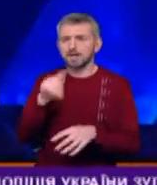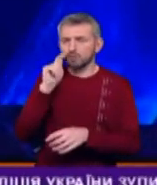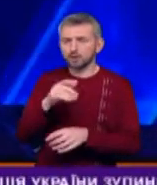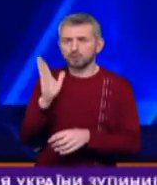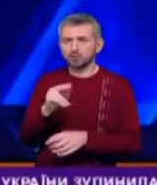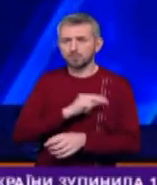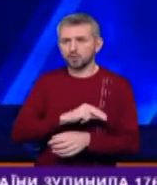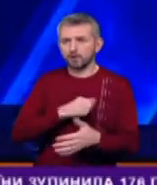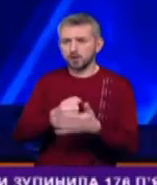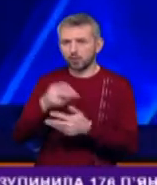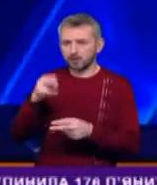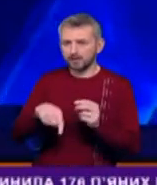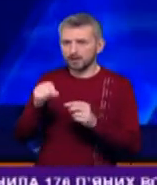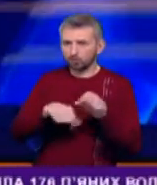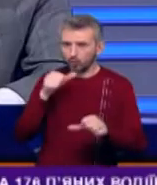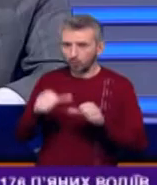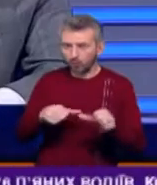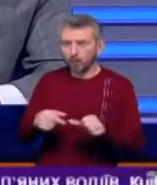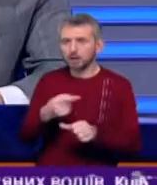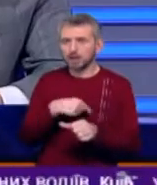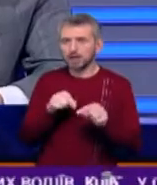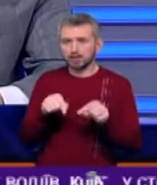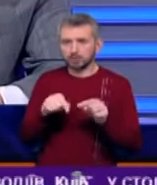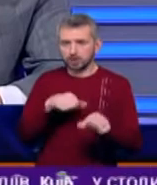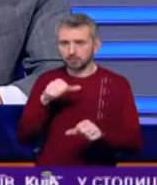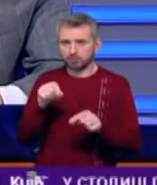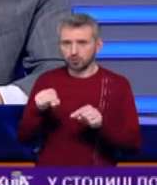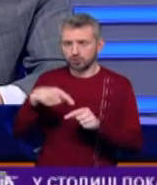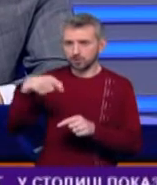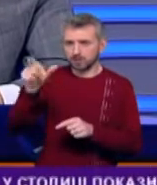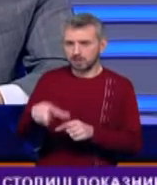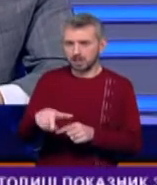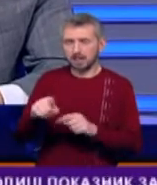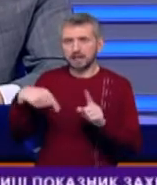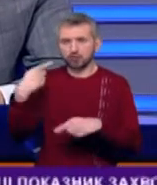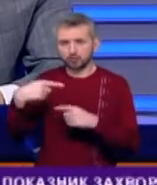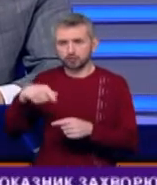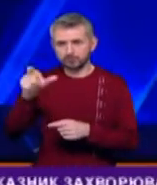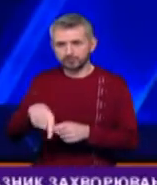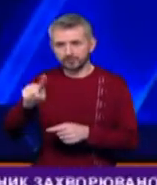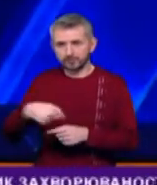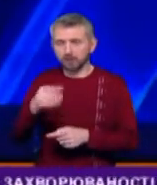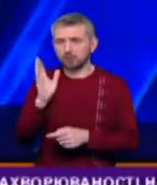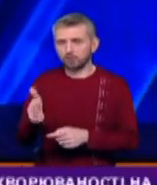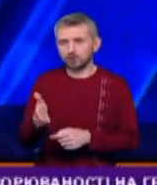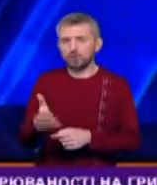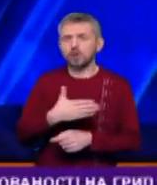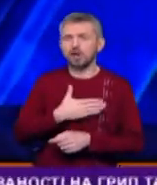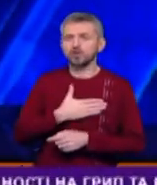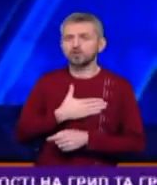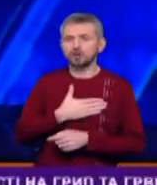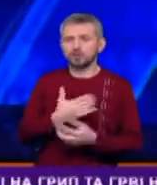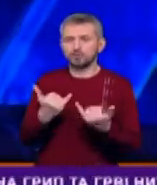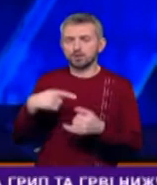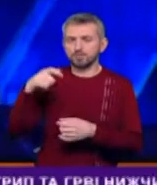ще фактично до кінця цього року, тому ми із поточного будемо вимагати. І з наступного, власне, ну, наш